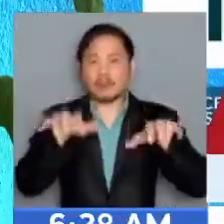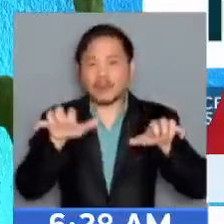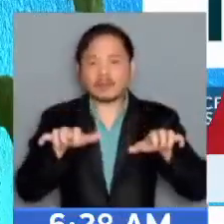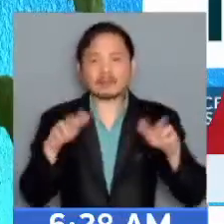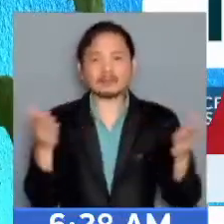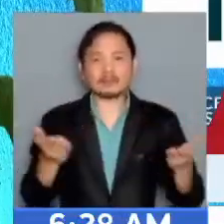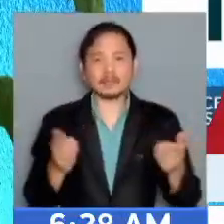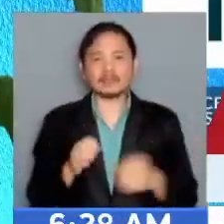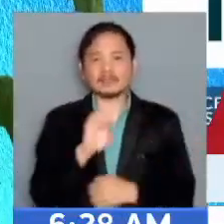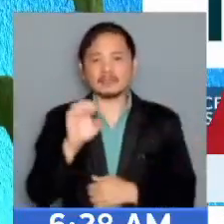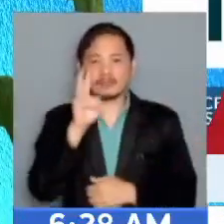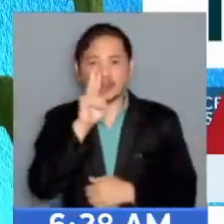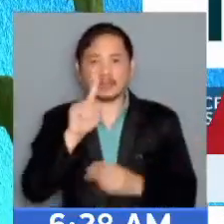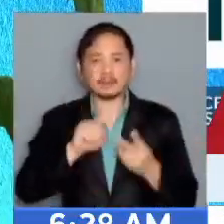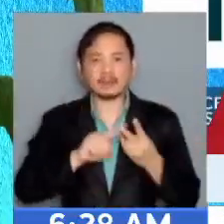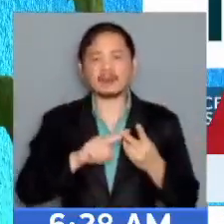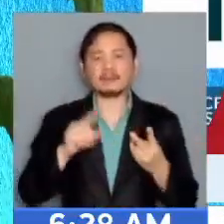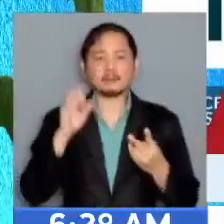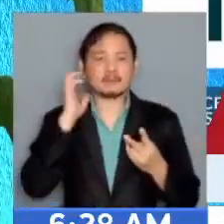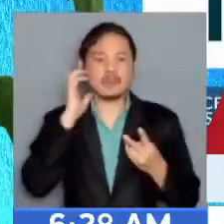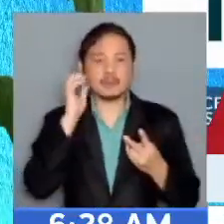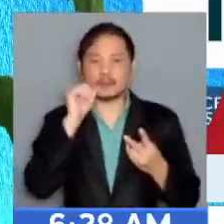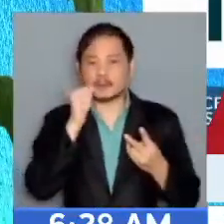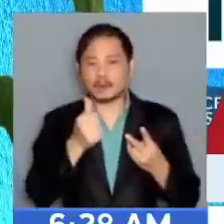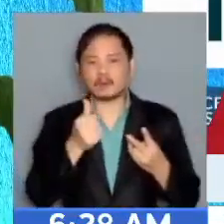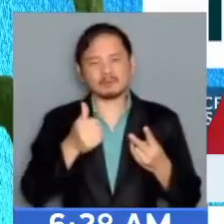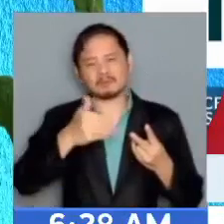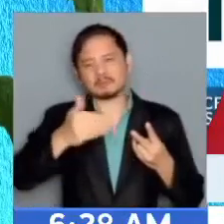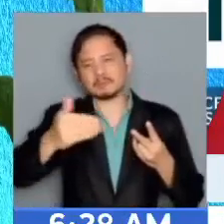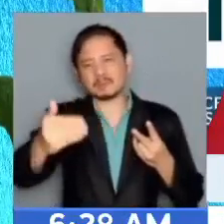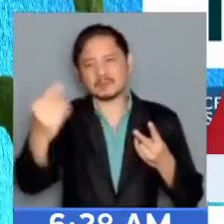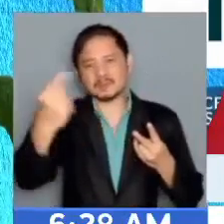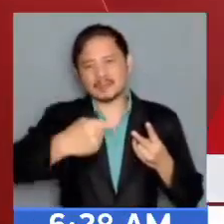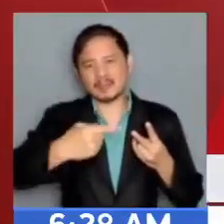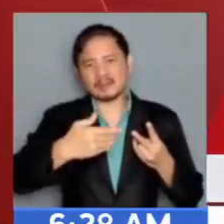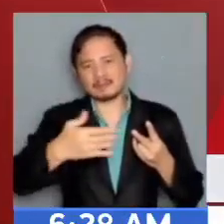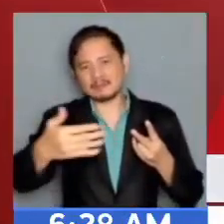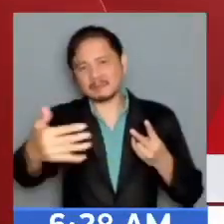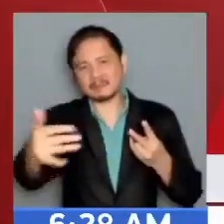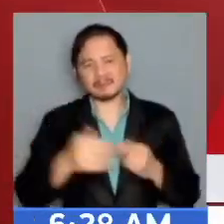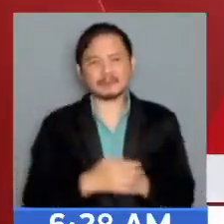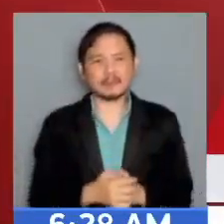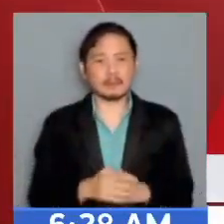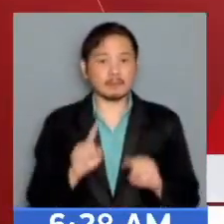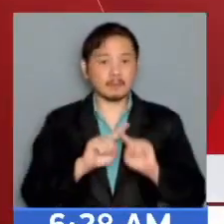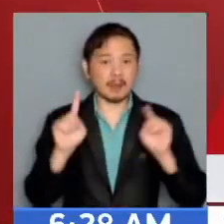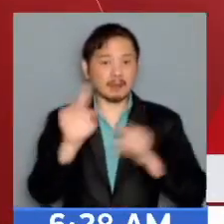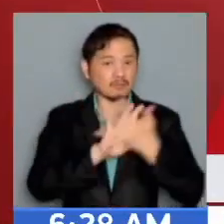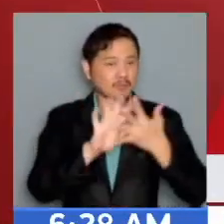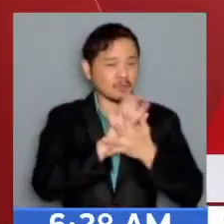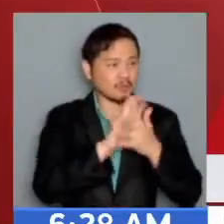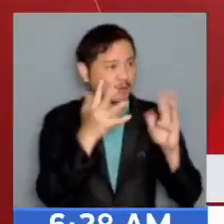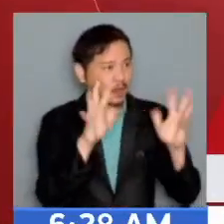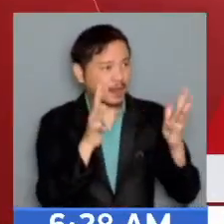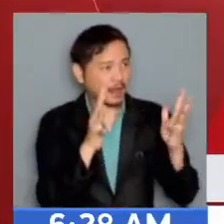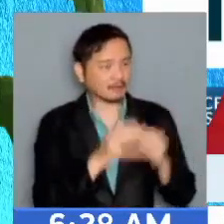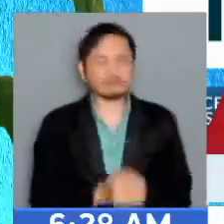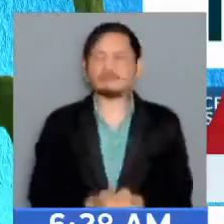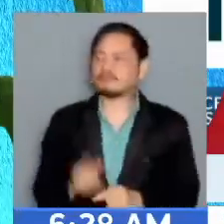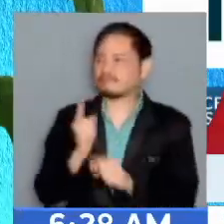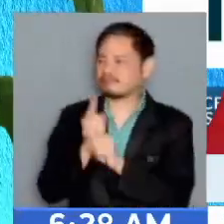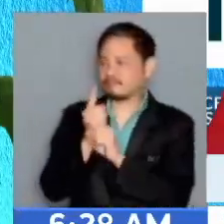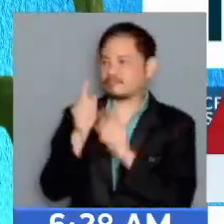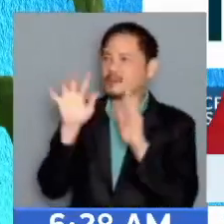sa Mindanao bukas at sa mga susunod pang mga araw. Pero pagdating sa bagyo, wala pa tayong nakikita? Yes po, Ms. Marie. Sa ngayon po, wala po tayong